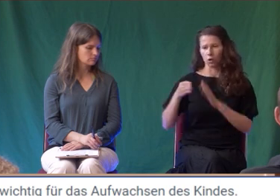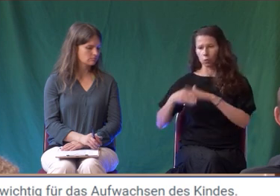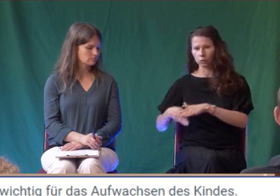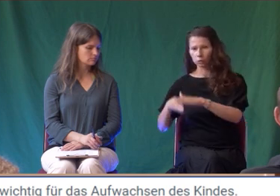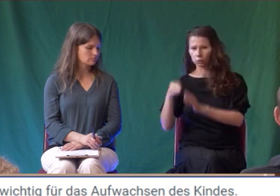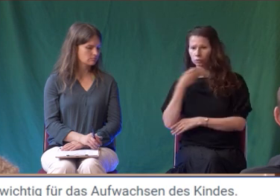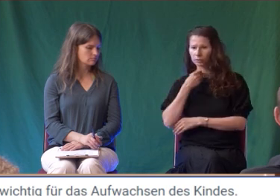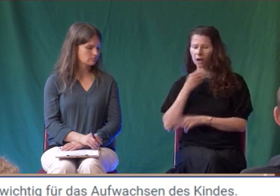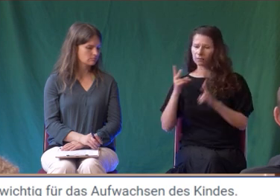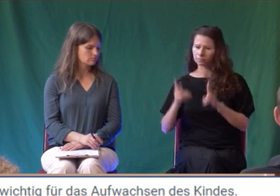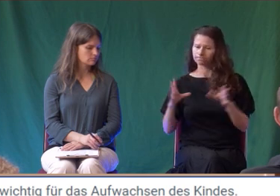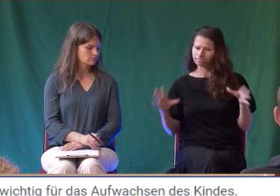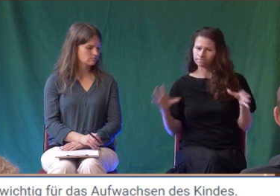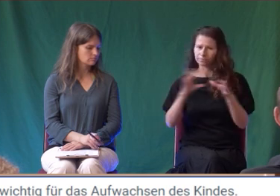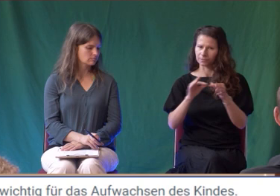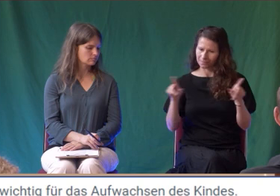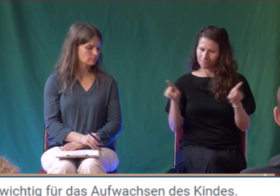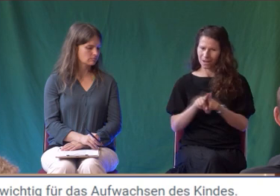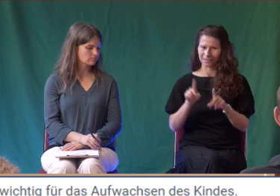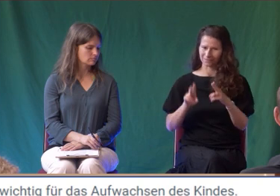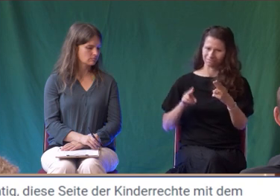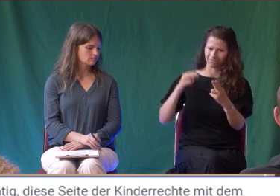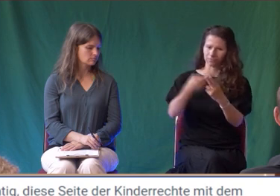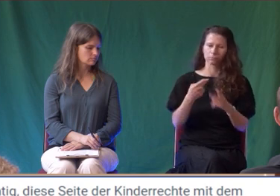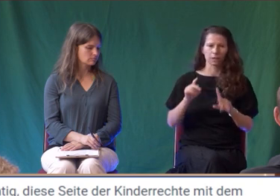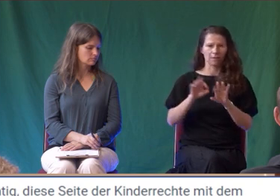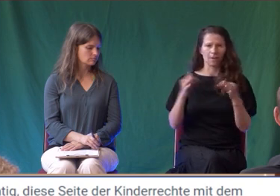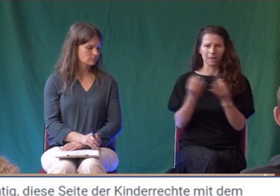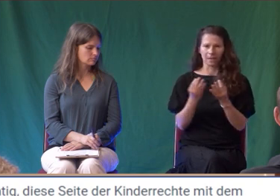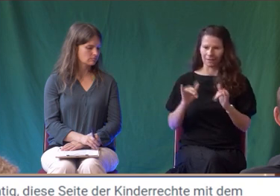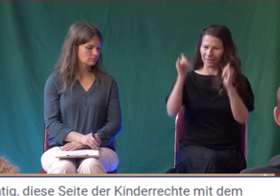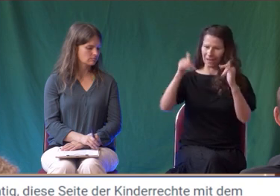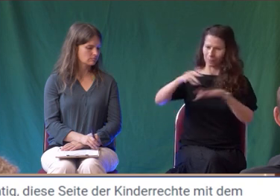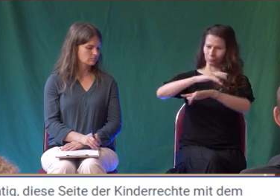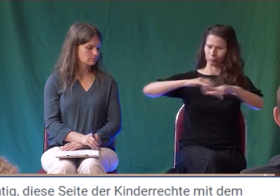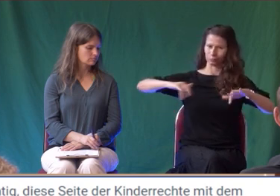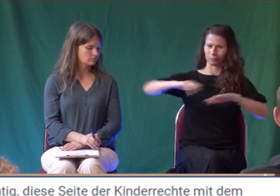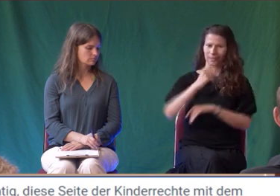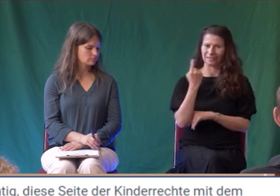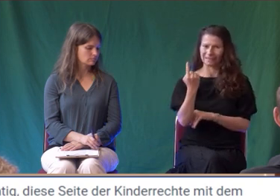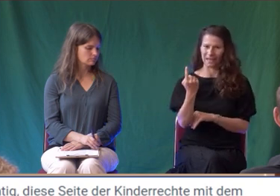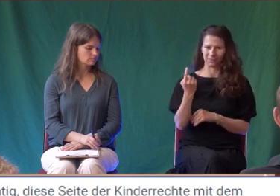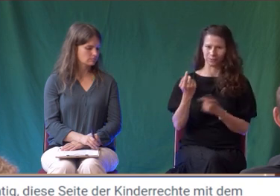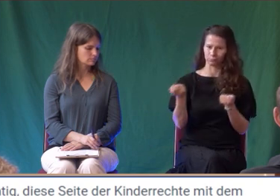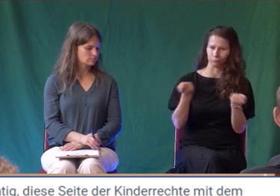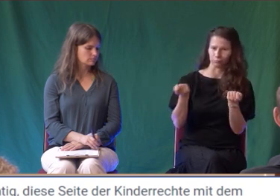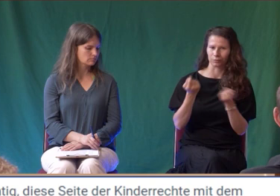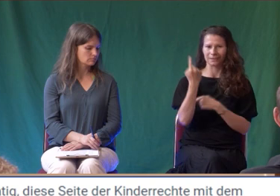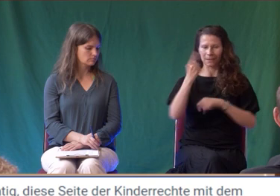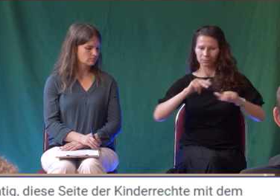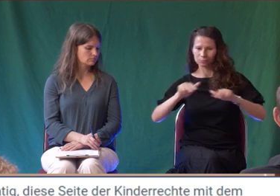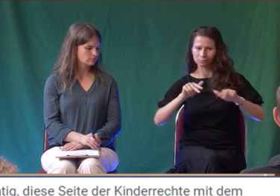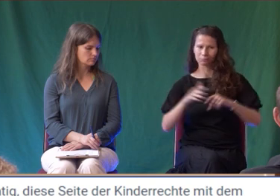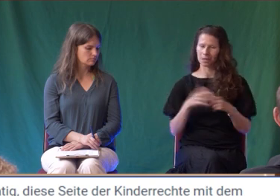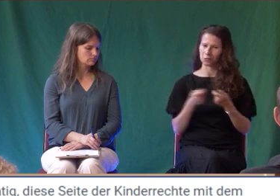konkret ansetzen können damit das Familienleben selber und selbst bestimmt gestaltet werden kann da bin ich sehr gespannt